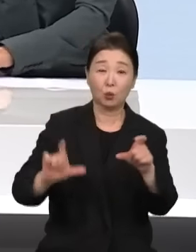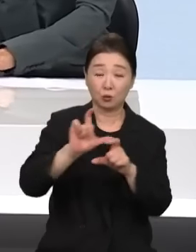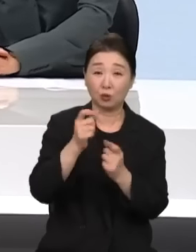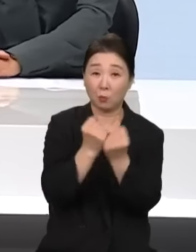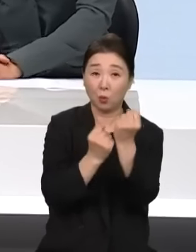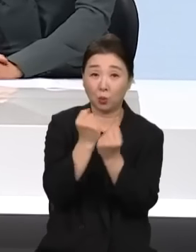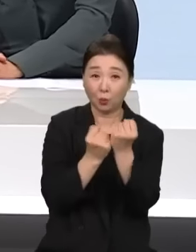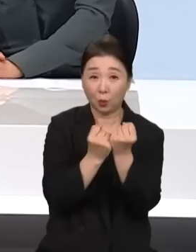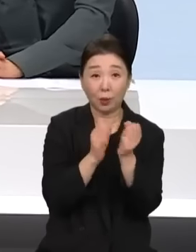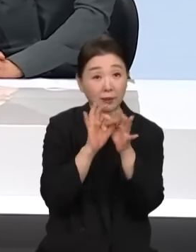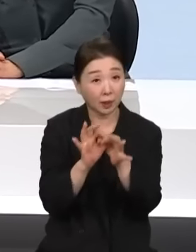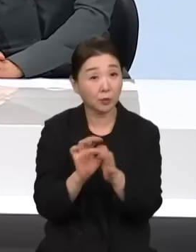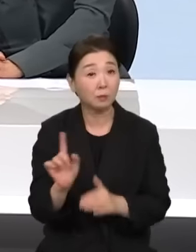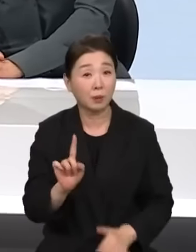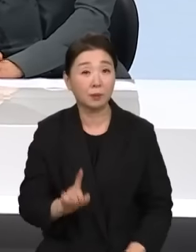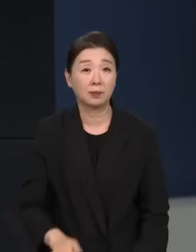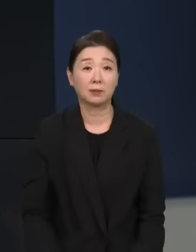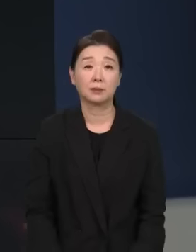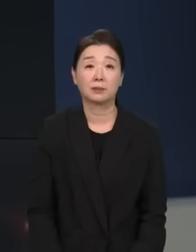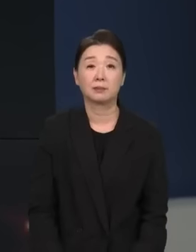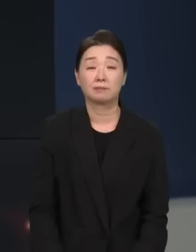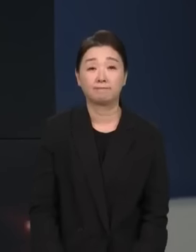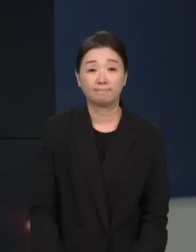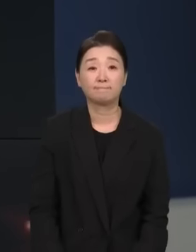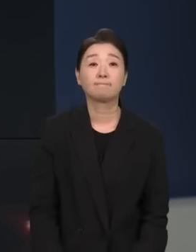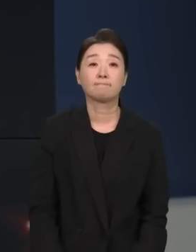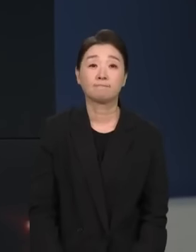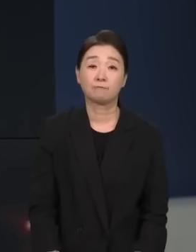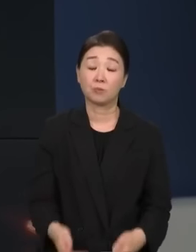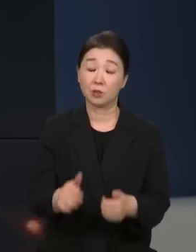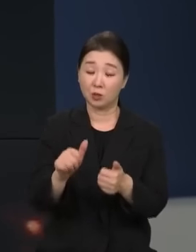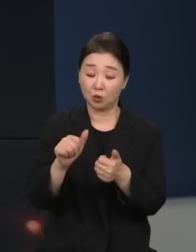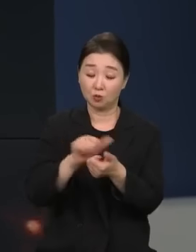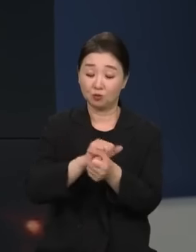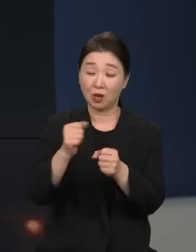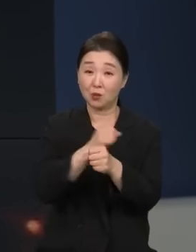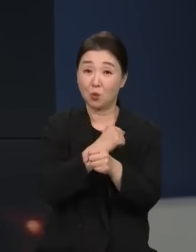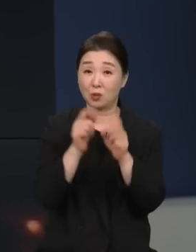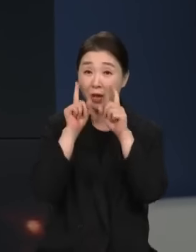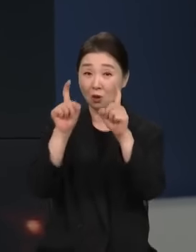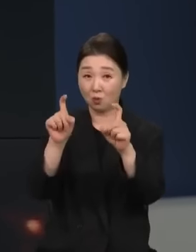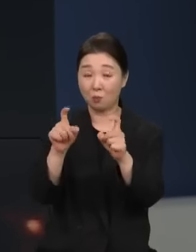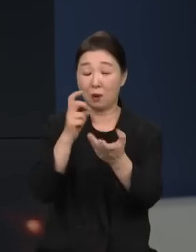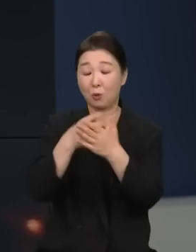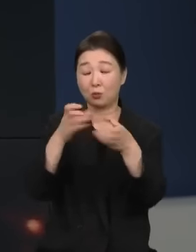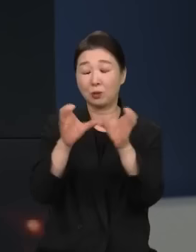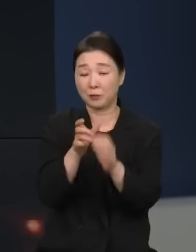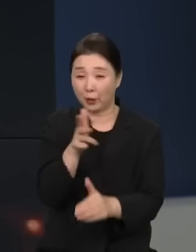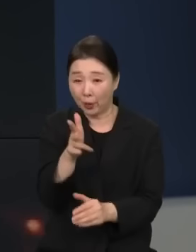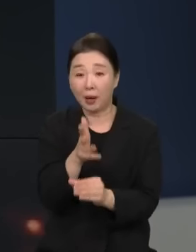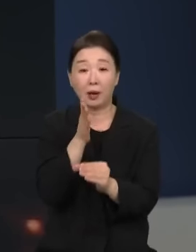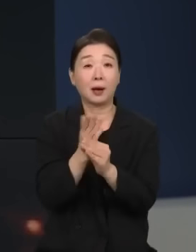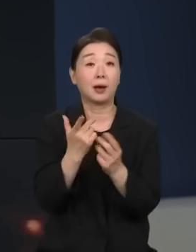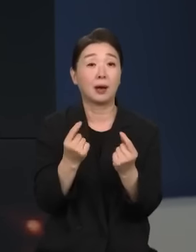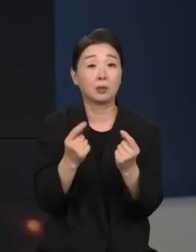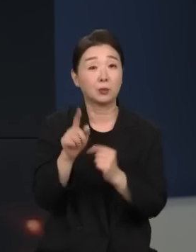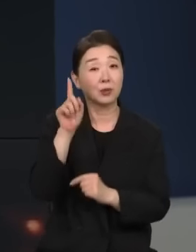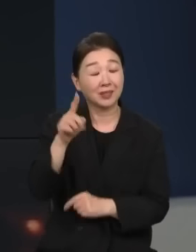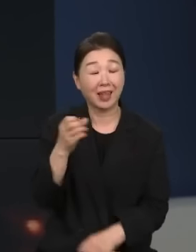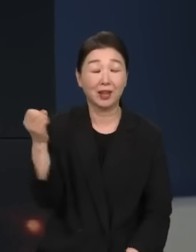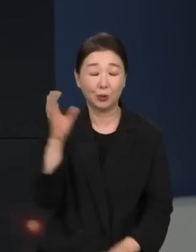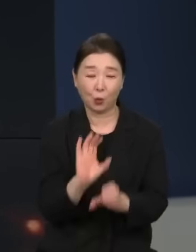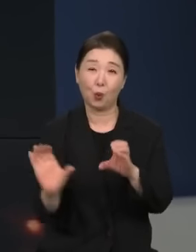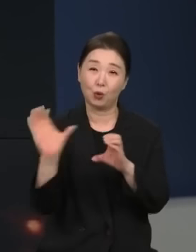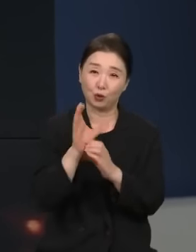도가이 이어집니다네 주가조작 의혹 사건과 관련해서 저희 법조 팀은 계속 취재를 하고 있습니다 그리고 내일도